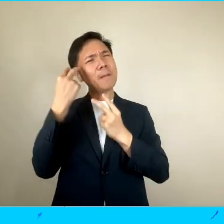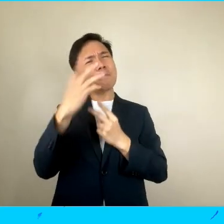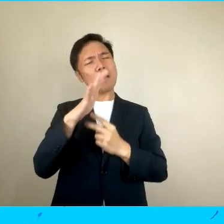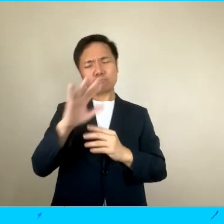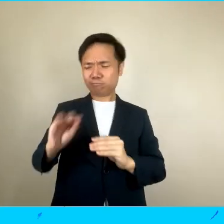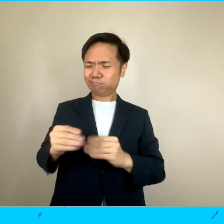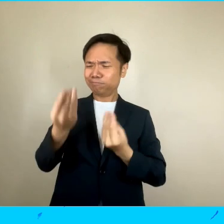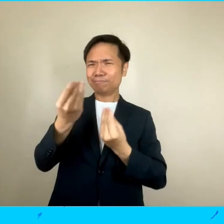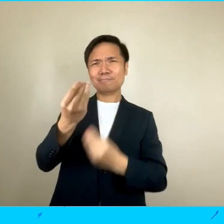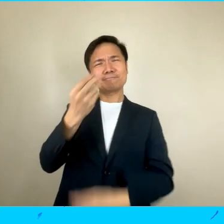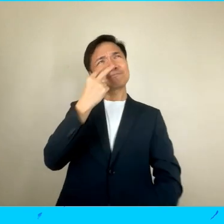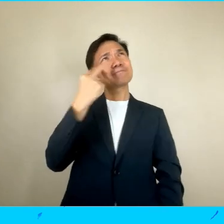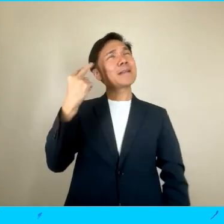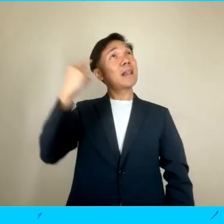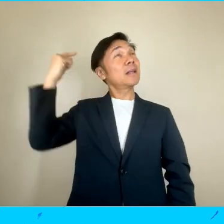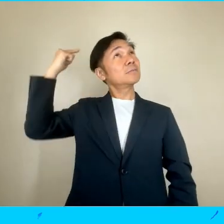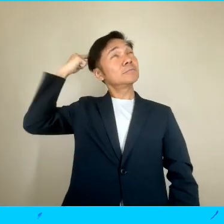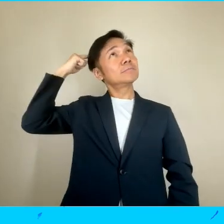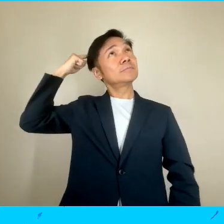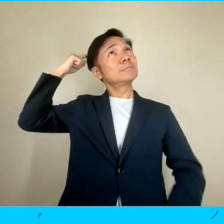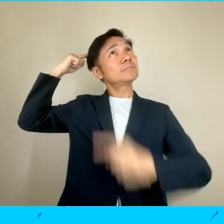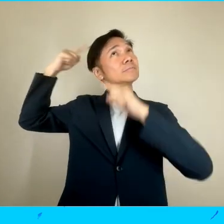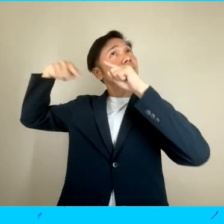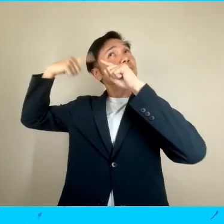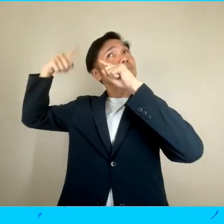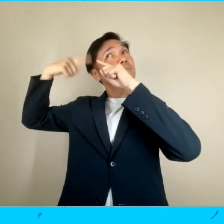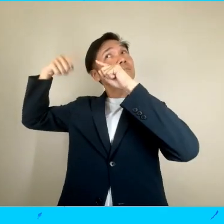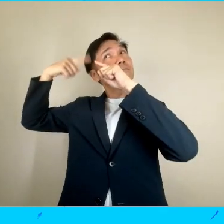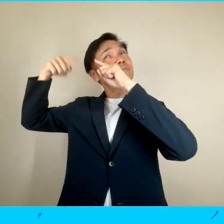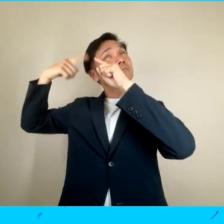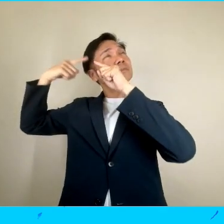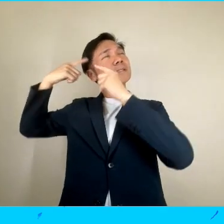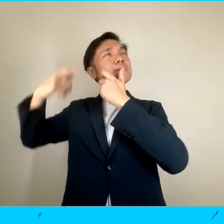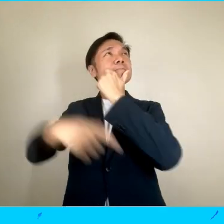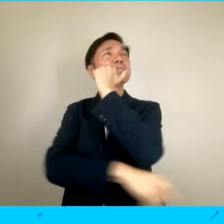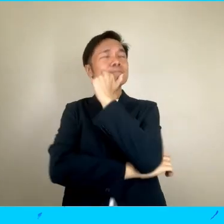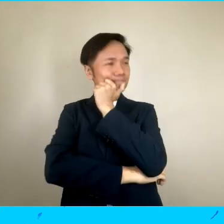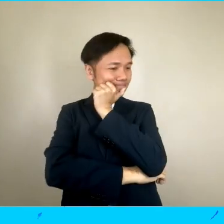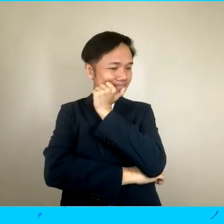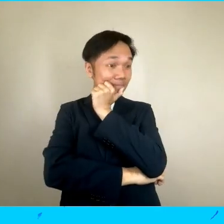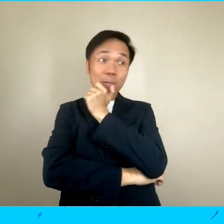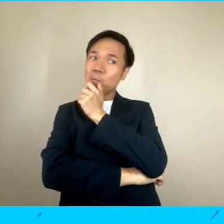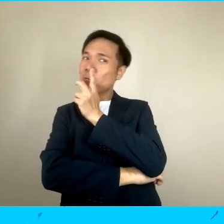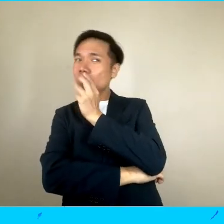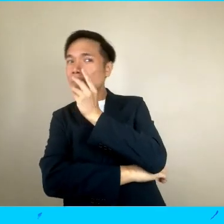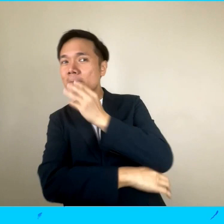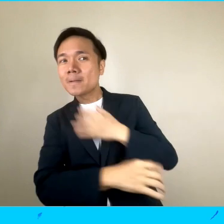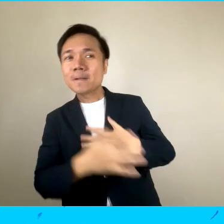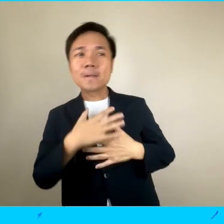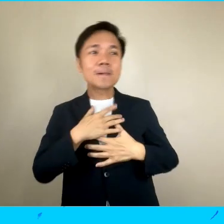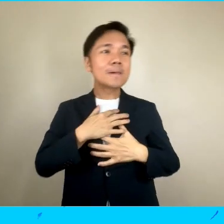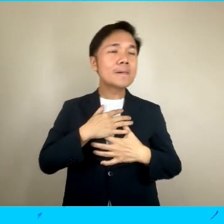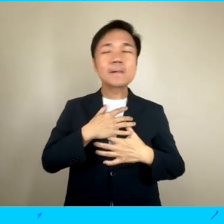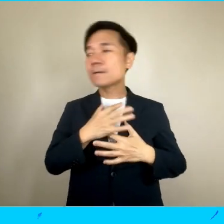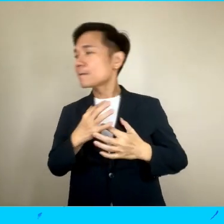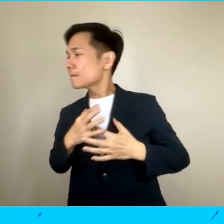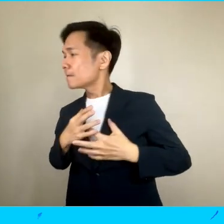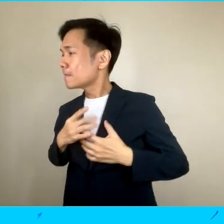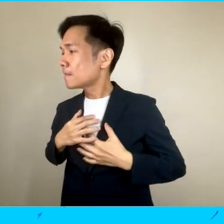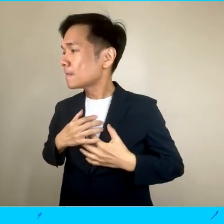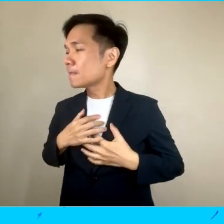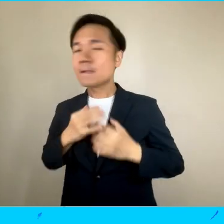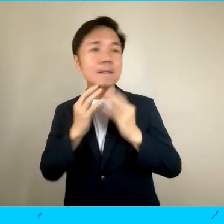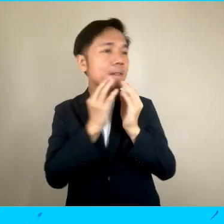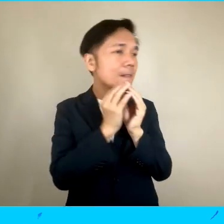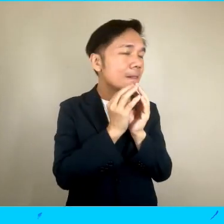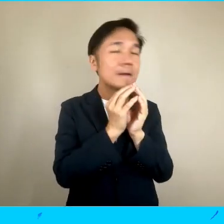soignant, par exemple. Donc, il y a beaucoup de changements qui ont lieu en même temps. Donc, on veut essayer